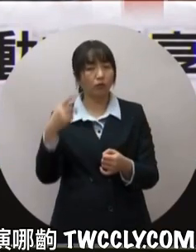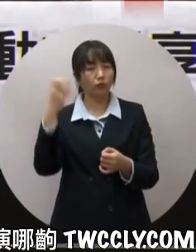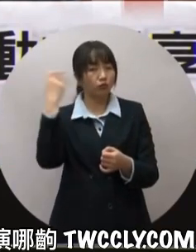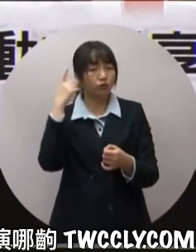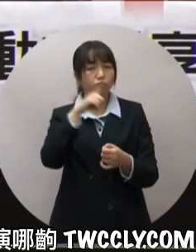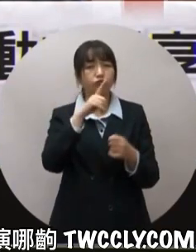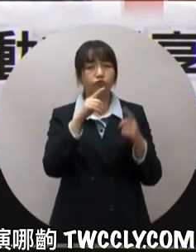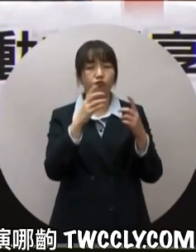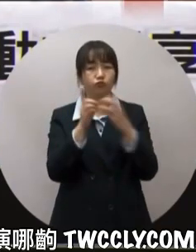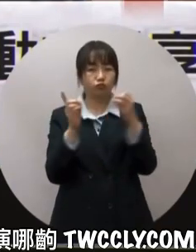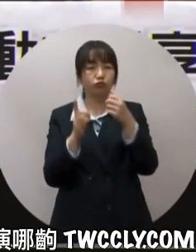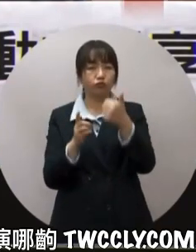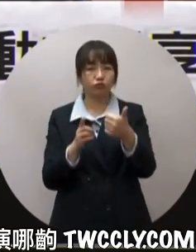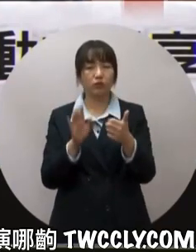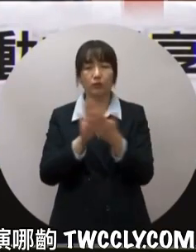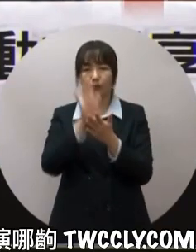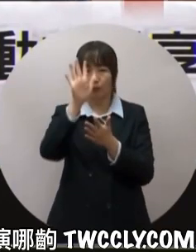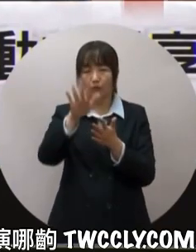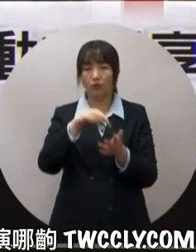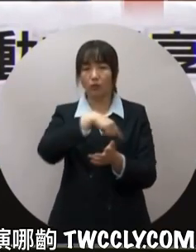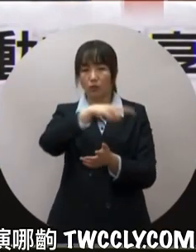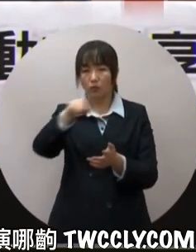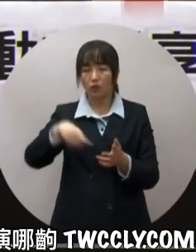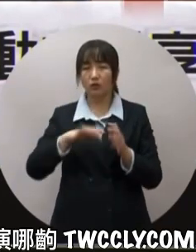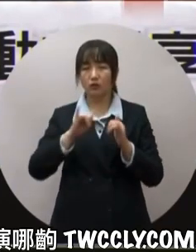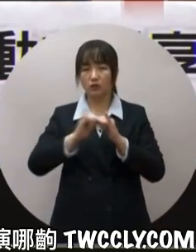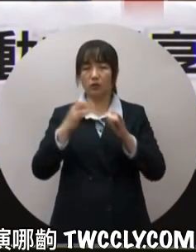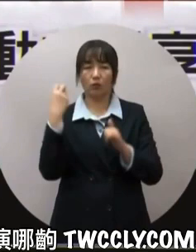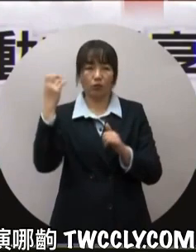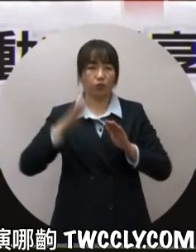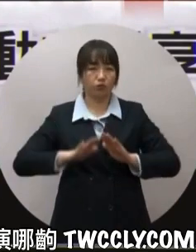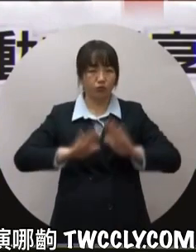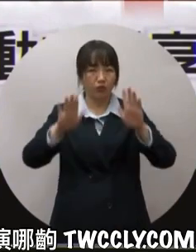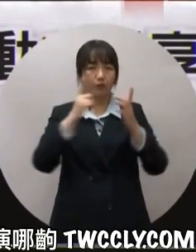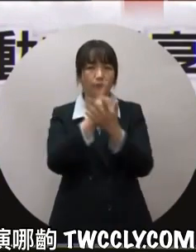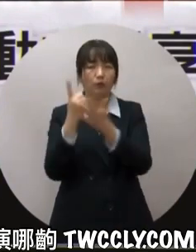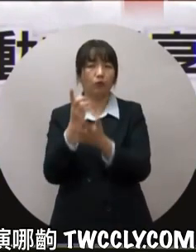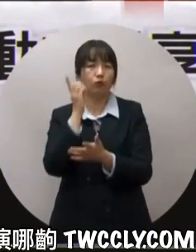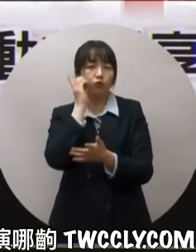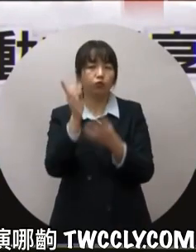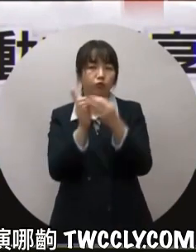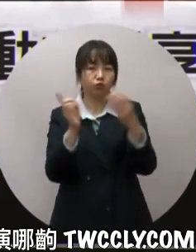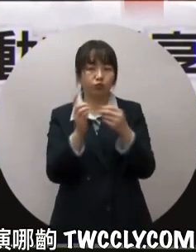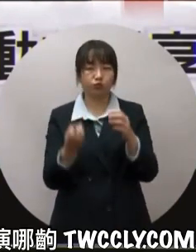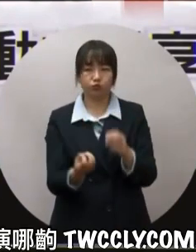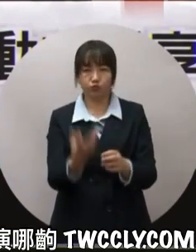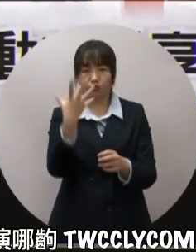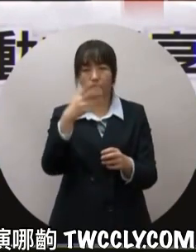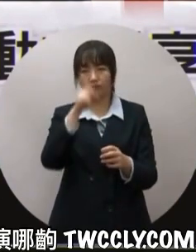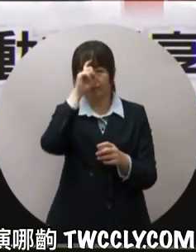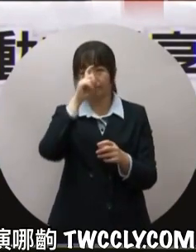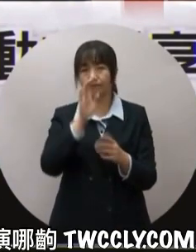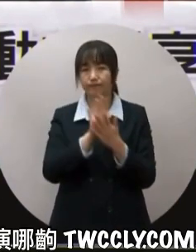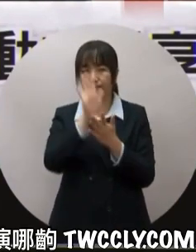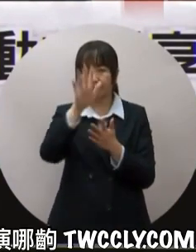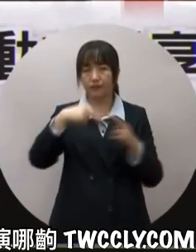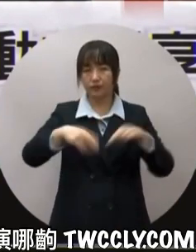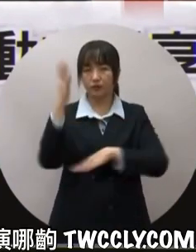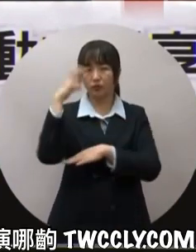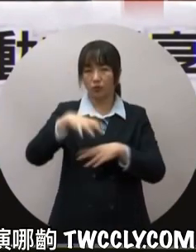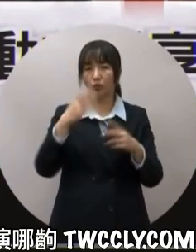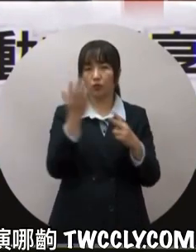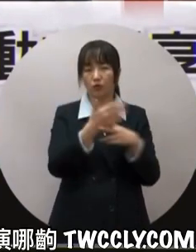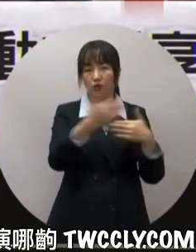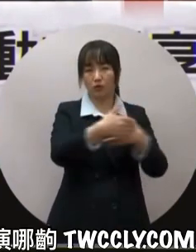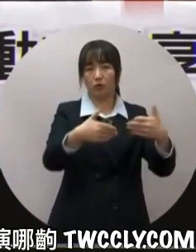不錯啦所以我希望未來就表示大家因為時代的一個進步嘛大家用手機來支付這個趨勢我期待啦行政院或者